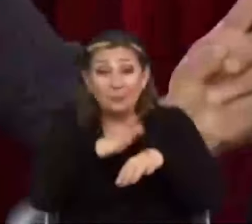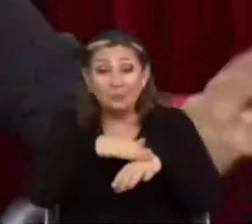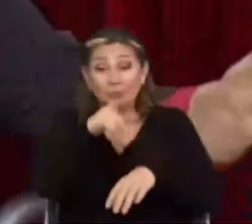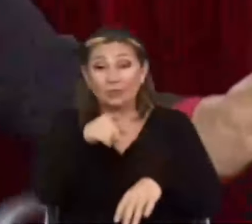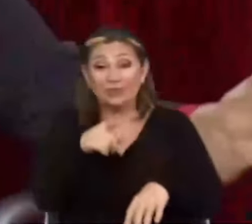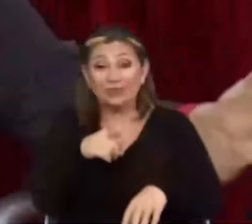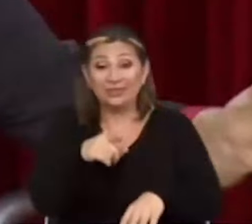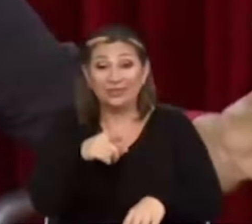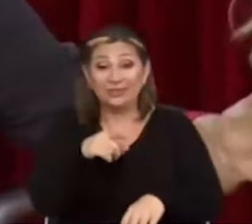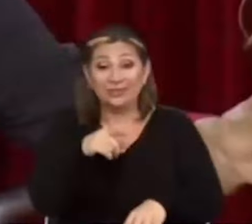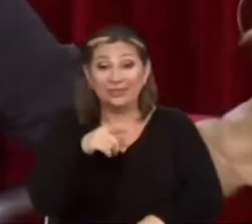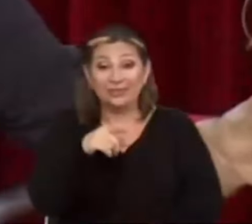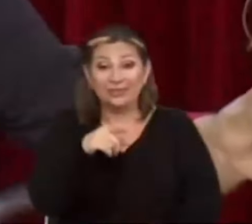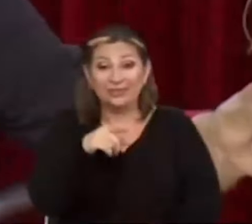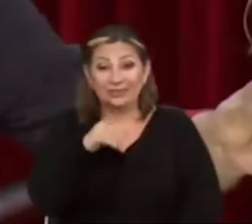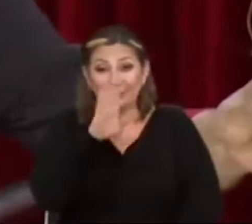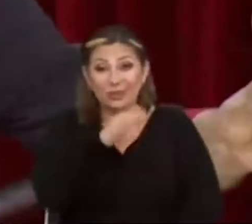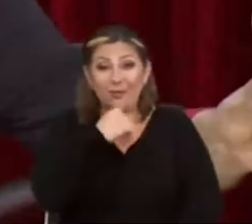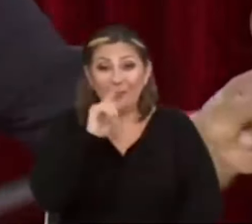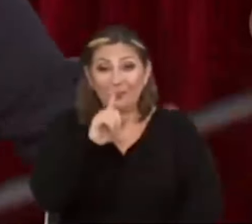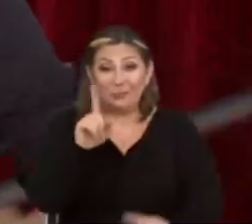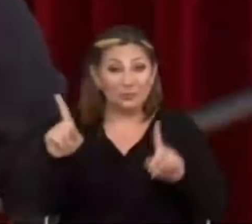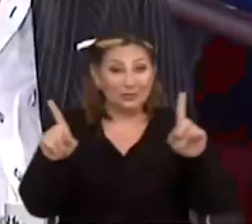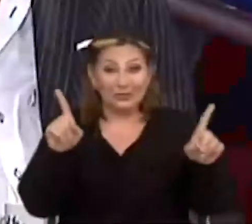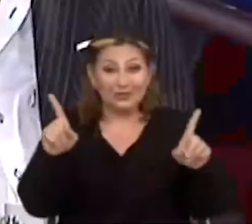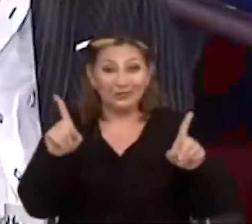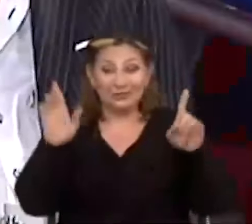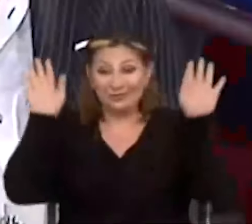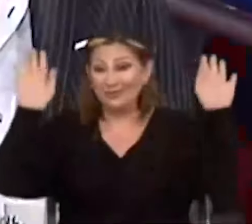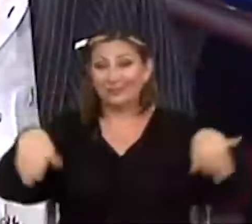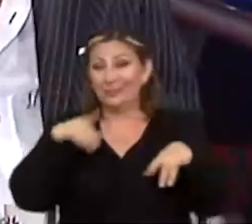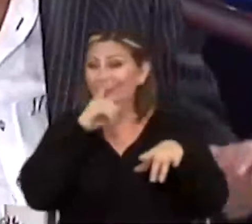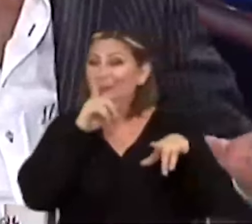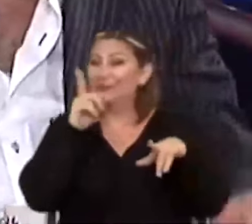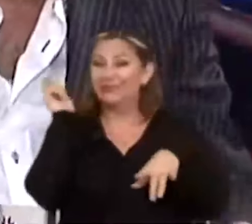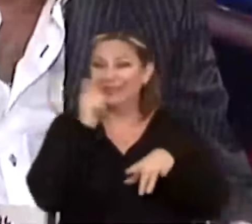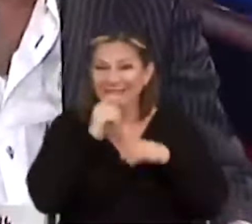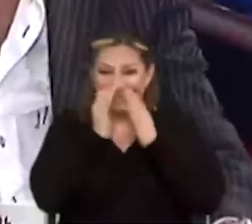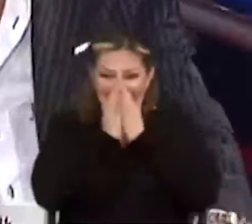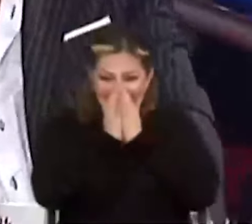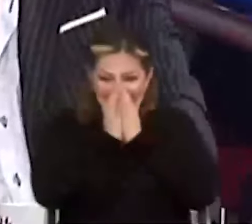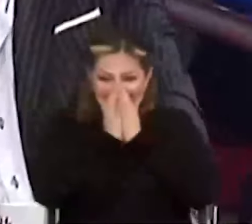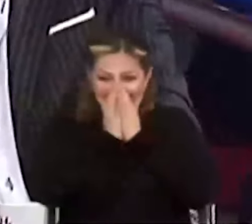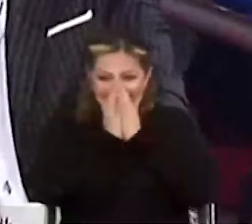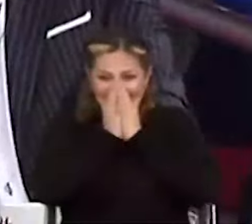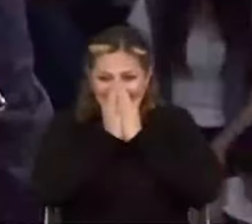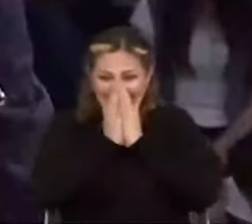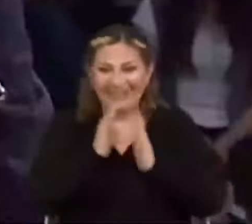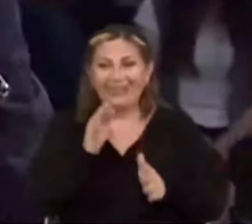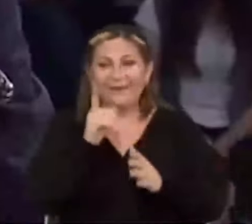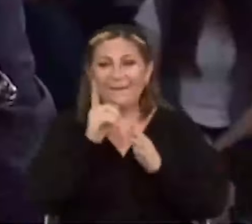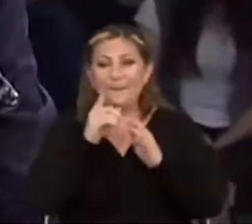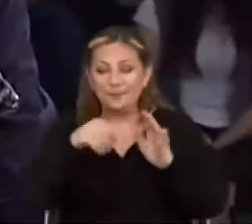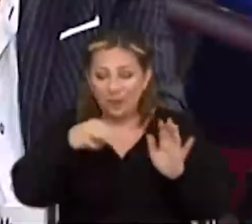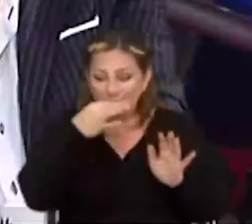Ne yapıyorum? Çok işte ben jürideyim. Dur abi dur, bir şey anlatayım. Ben jürideyim, bir dakika susun. Özür dilerim Mustafa. Ondan sonra. Şimdi hemen geleceğim. Yemek